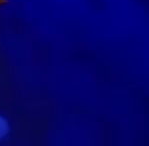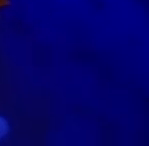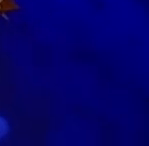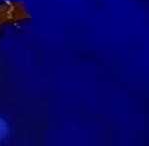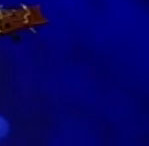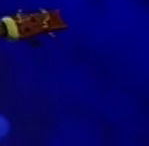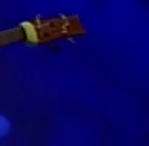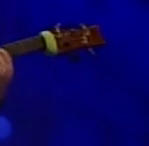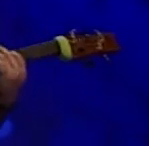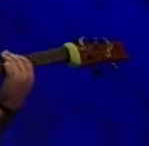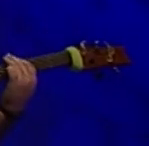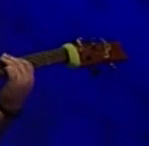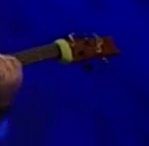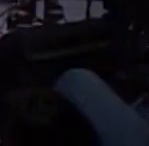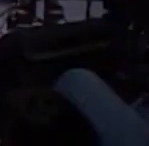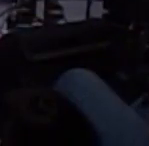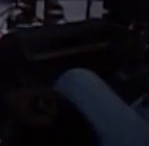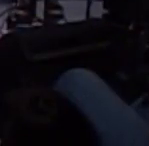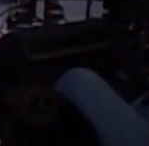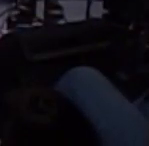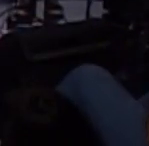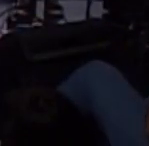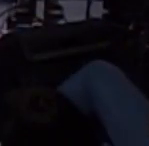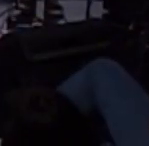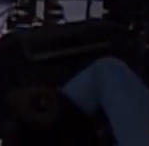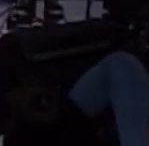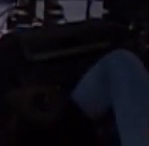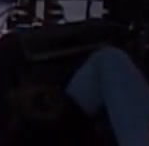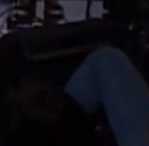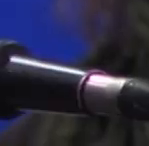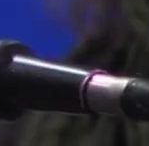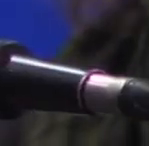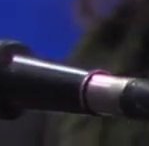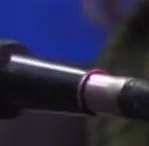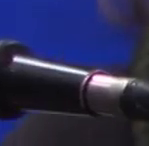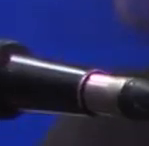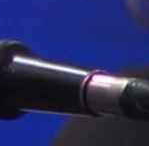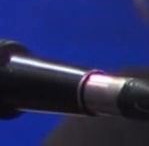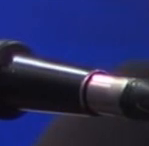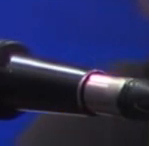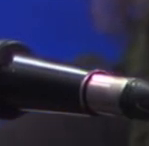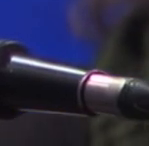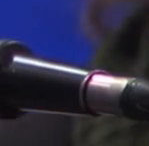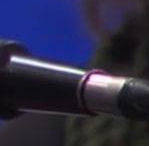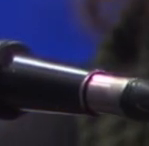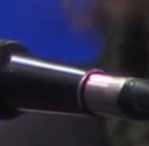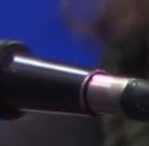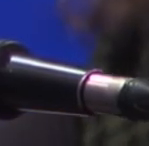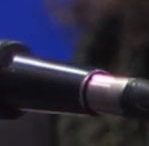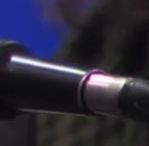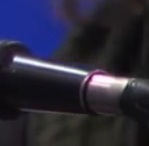буде далі, Петре, Павле? Що буде далі? А сонечко вгору йде та